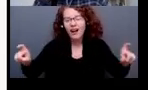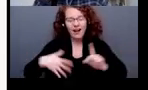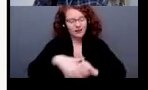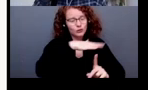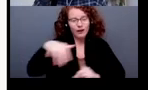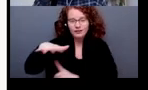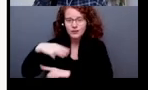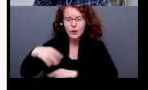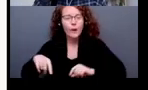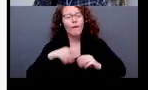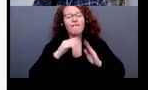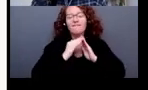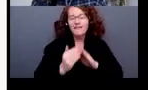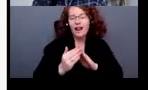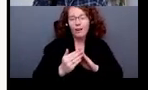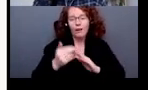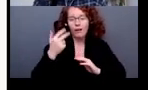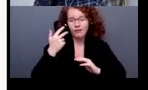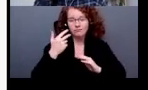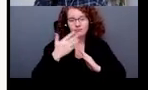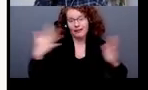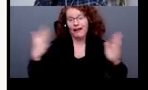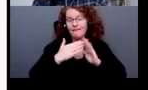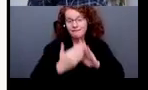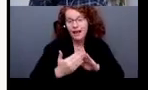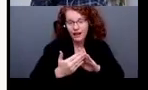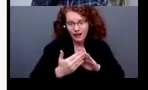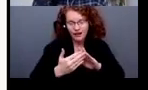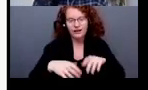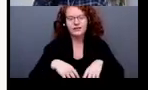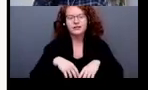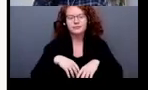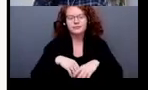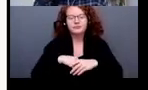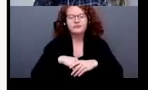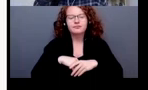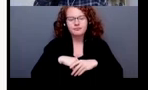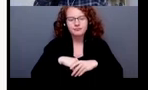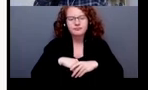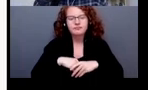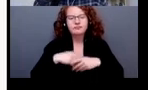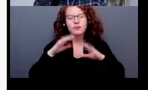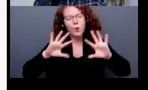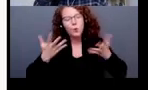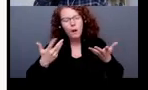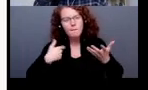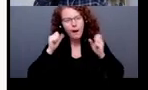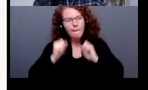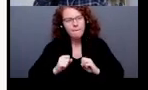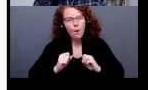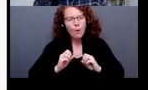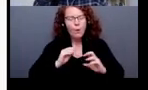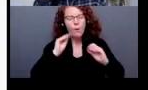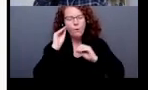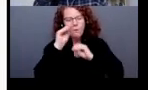de grandes villes suisses, et une façon de bien les restituer pourrait consister à utiliser un format